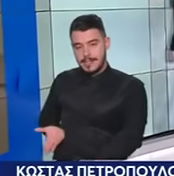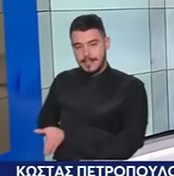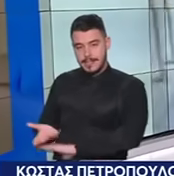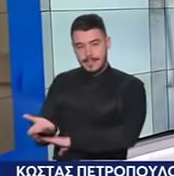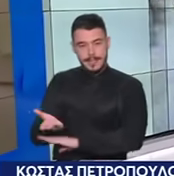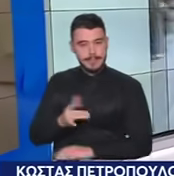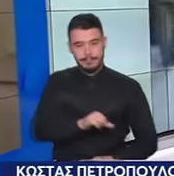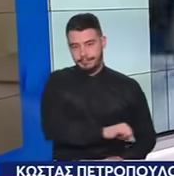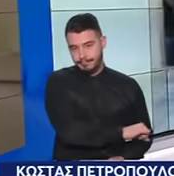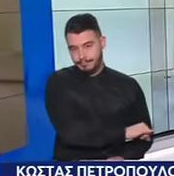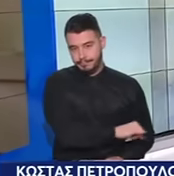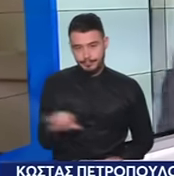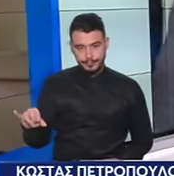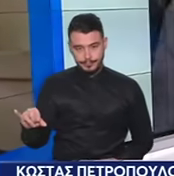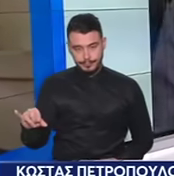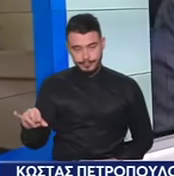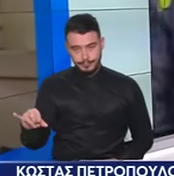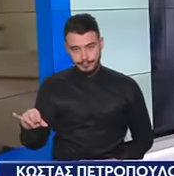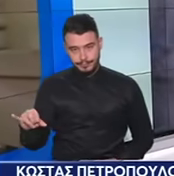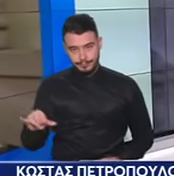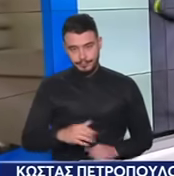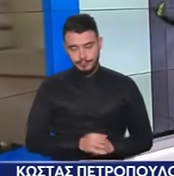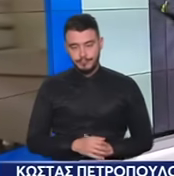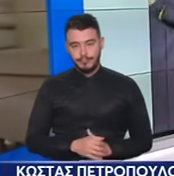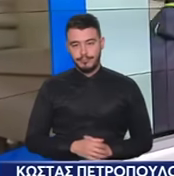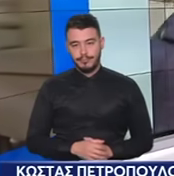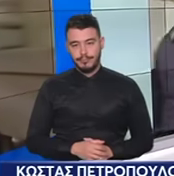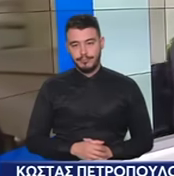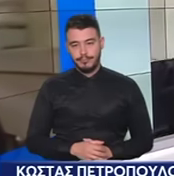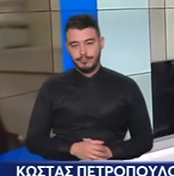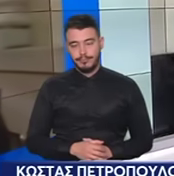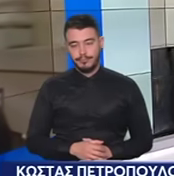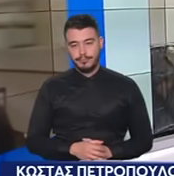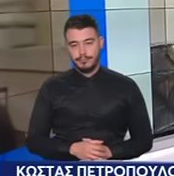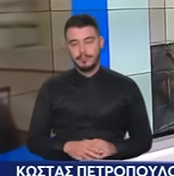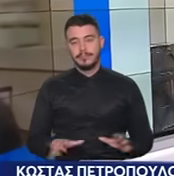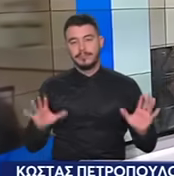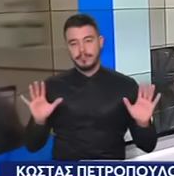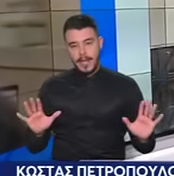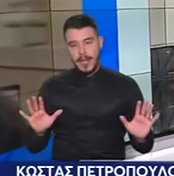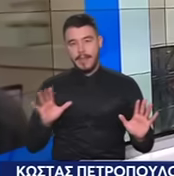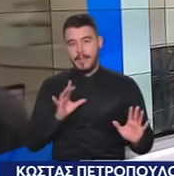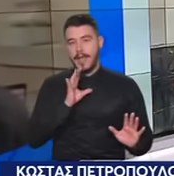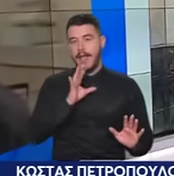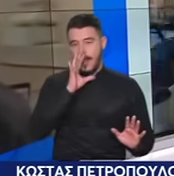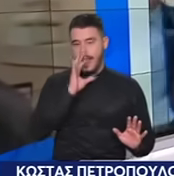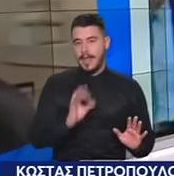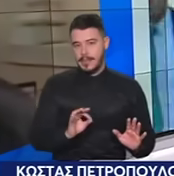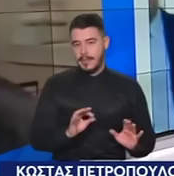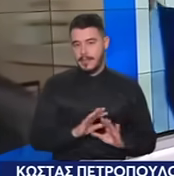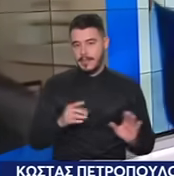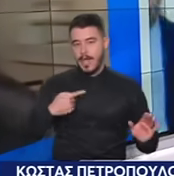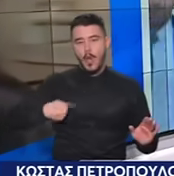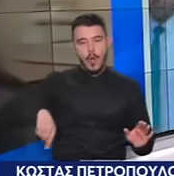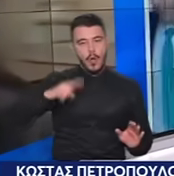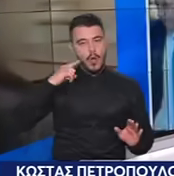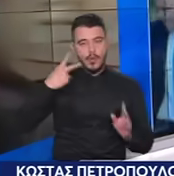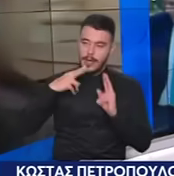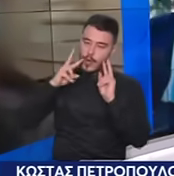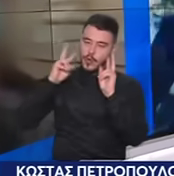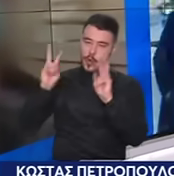για συγκεκριμένα πράγματα. Η αλήθεια είναι όμως ότι όλοι ξέραμε ότι ήταν λίγο επιρρεπής σε αυτά τα